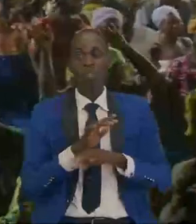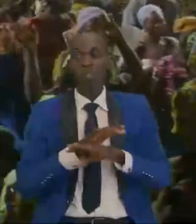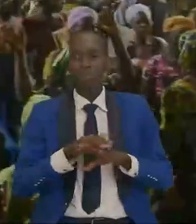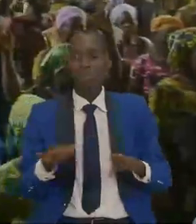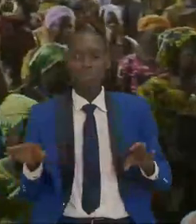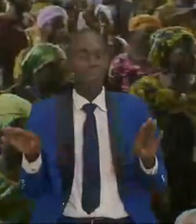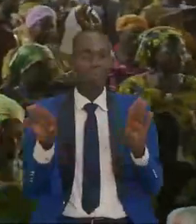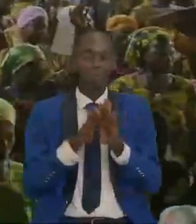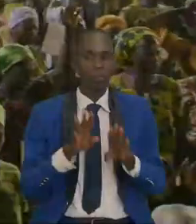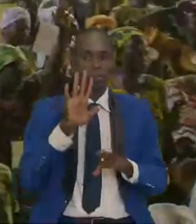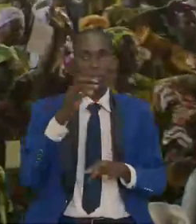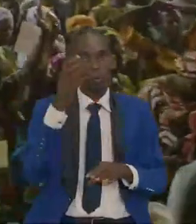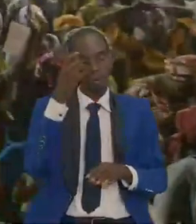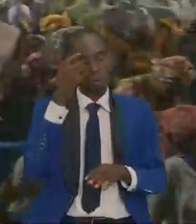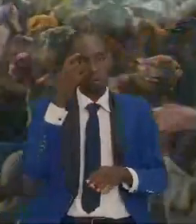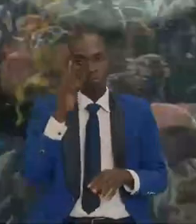Faut pas fermer votre cœur.